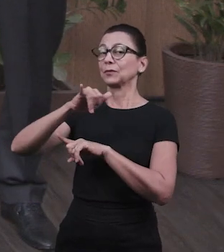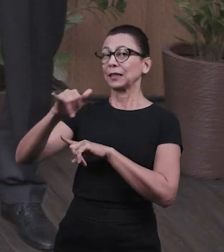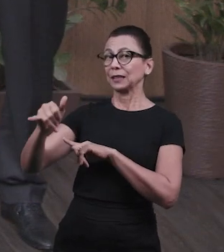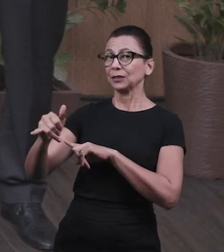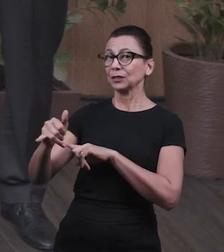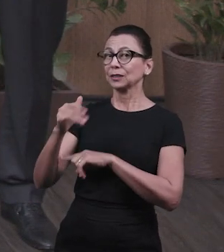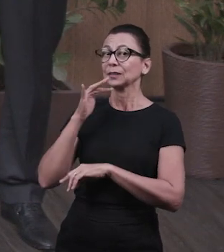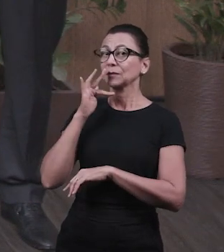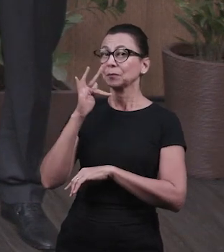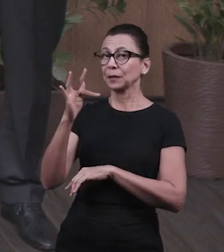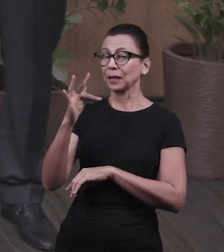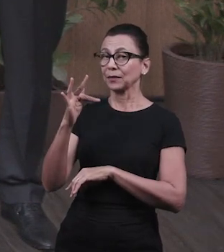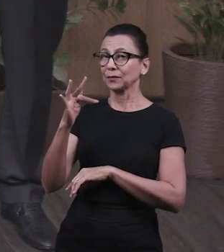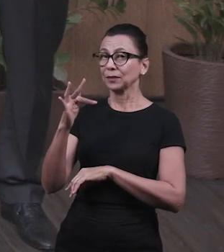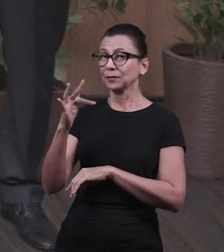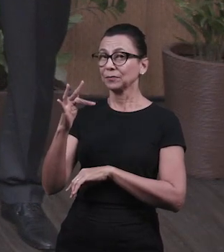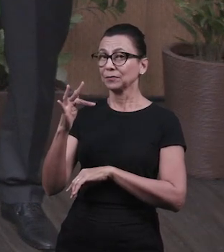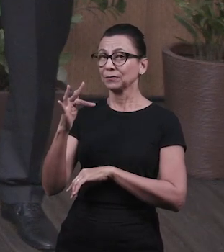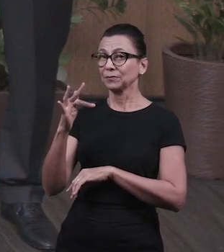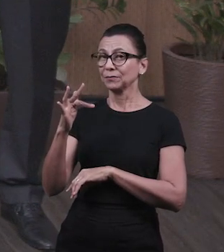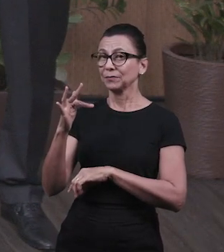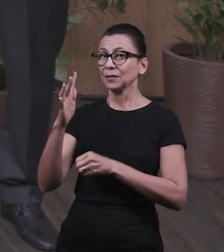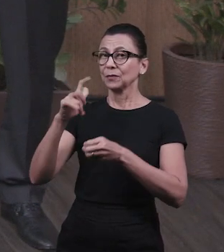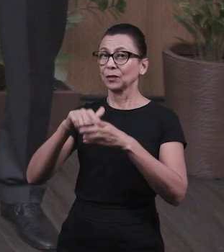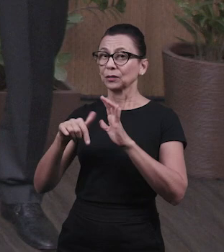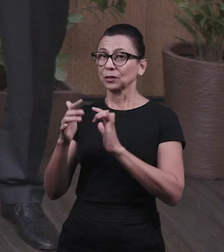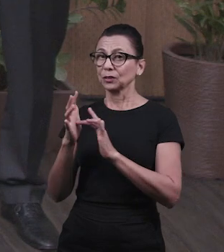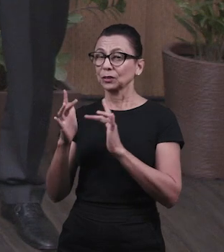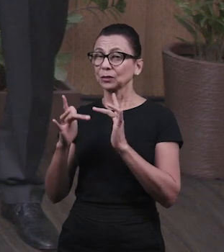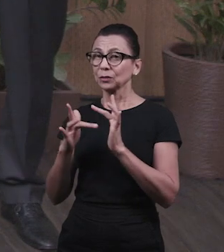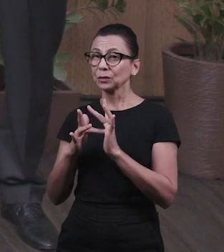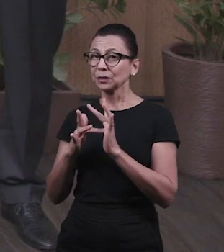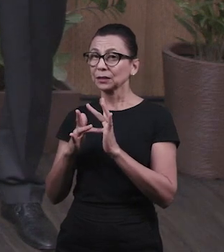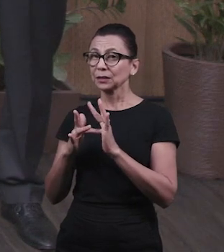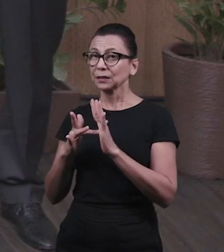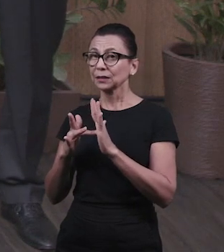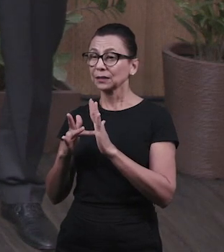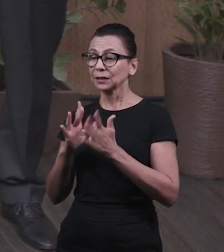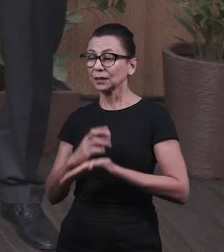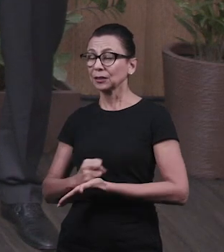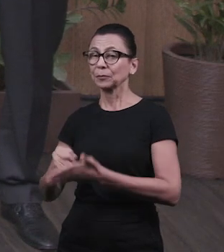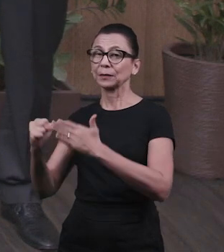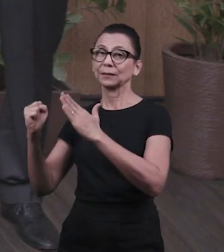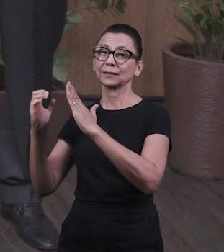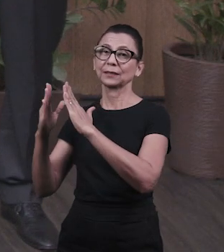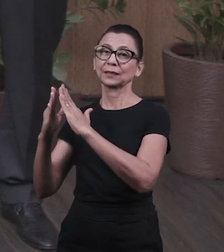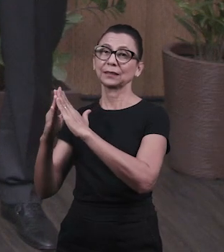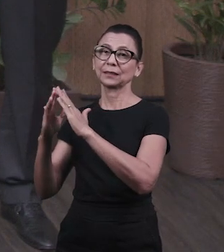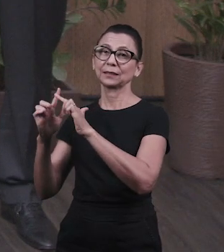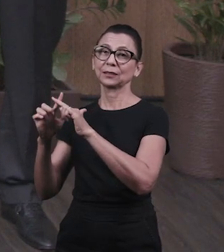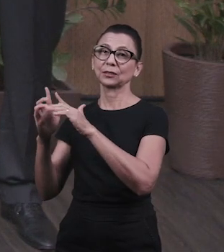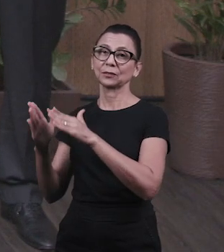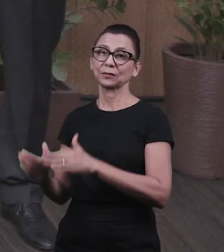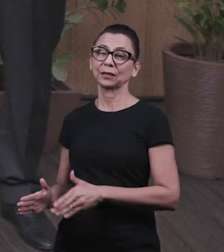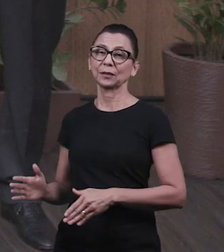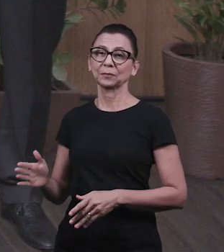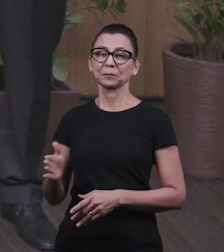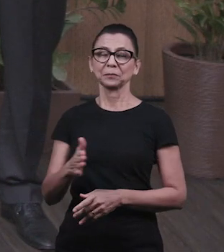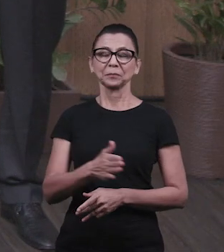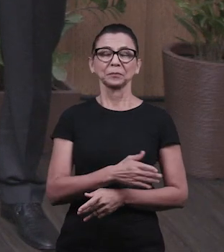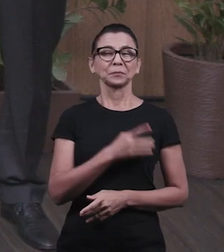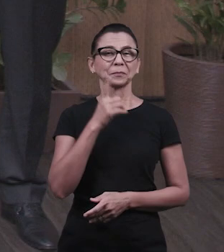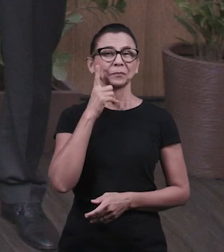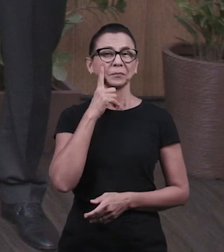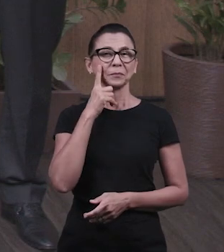которое произойдет в момент, когда Господь Иисус грядет. Обратите внимание на комментарий, который мы получили от